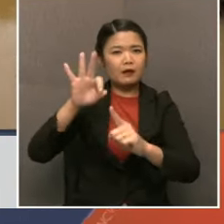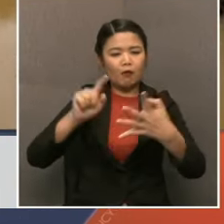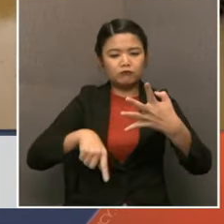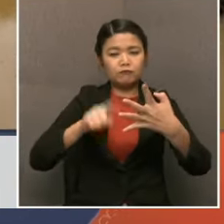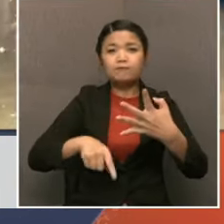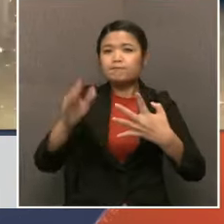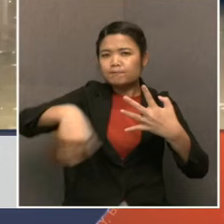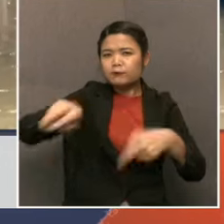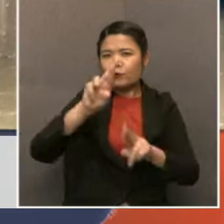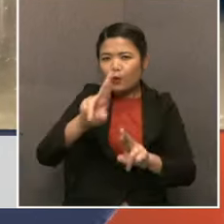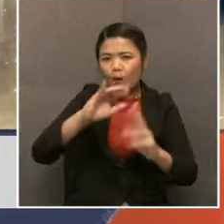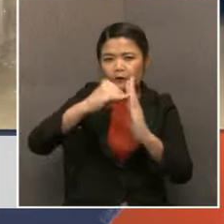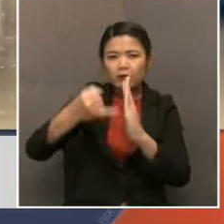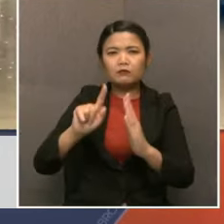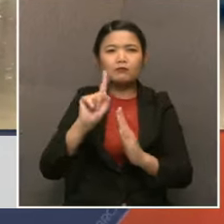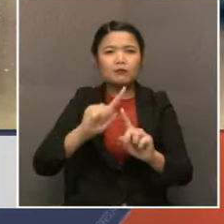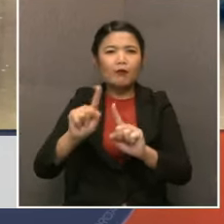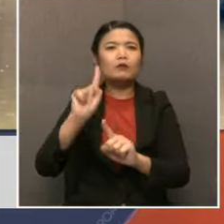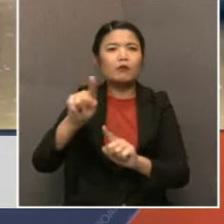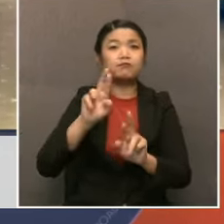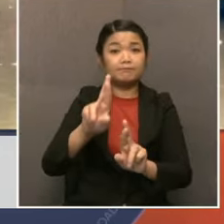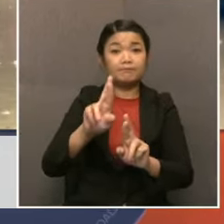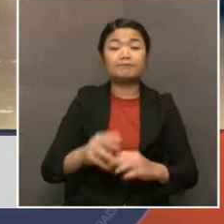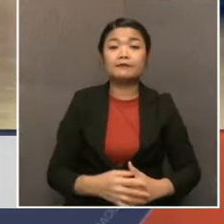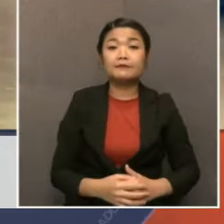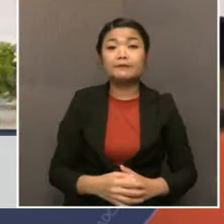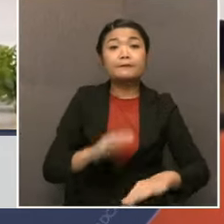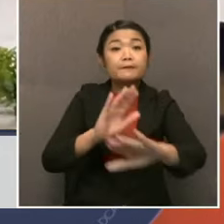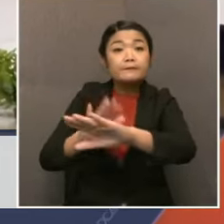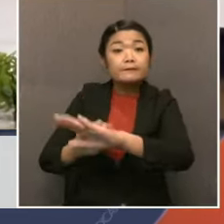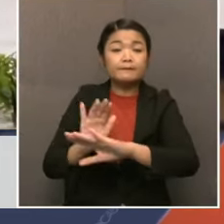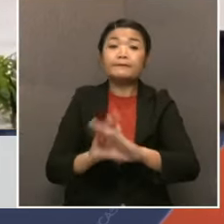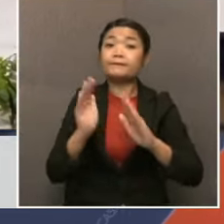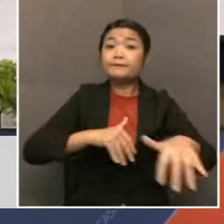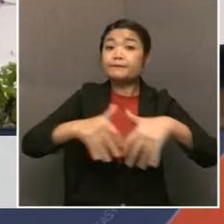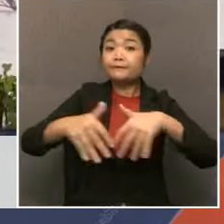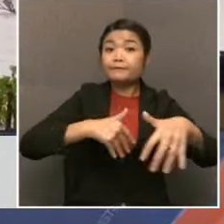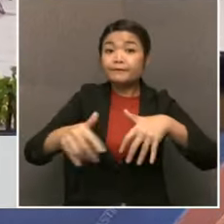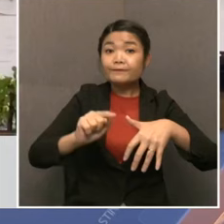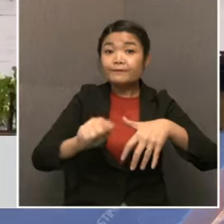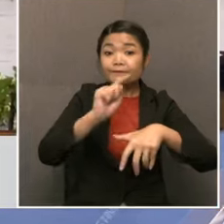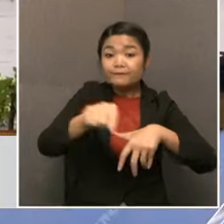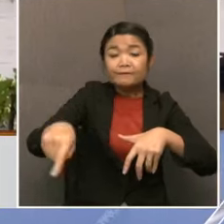ตcession Cash บที่พูดถึเรื่การเตือนภาปรชาชนในพื้นที่ เชียง